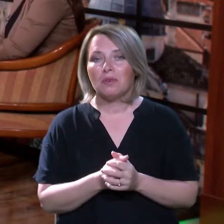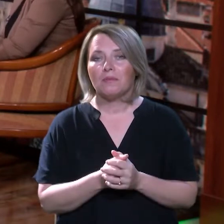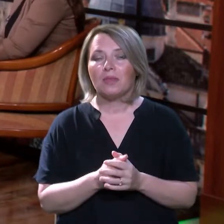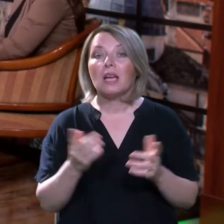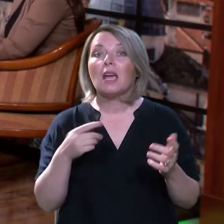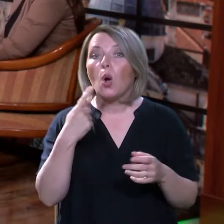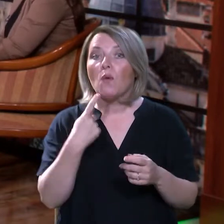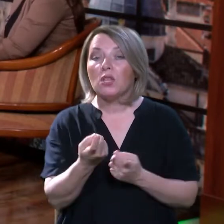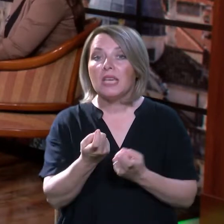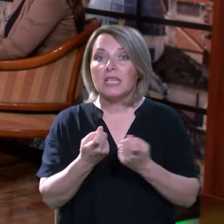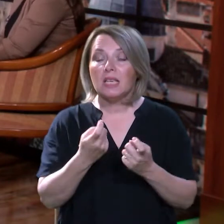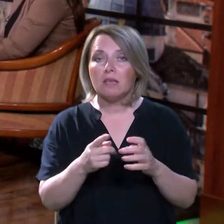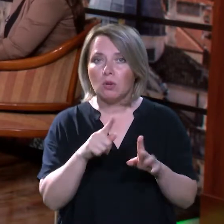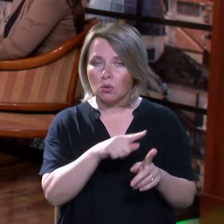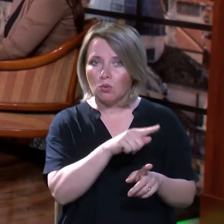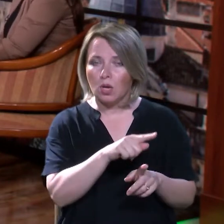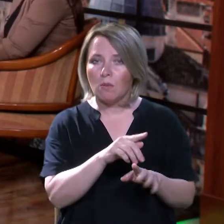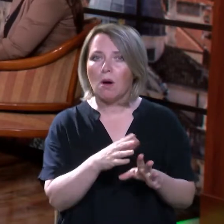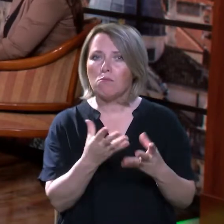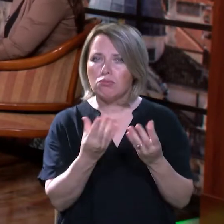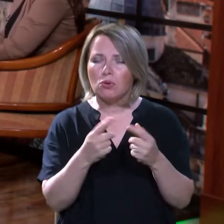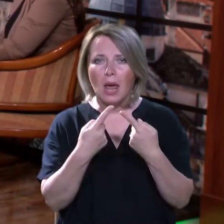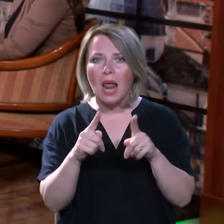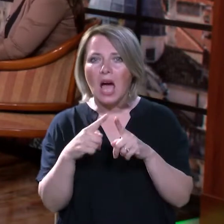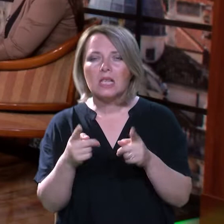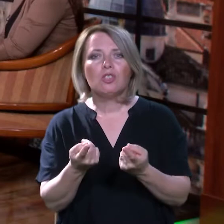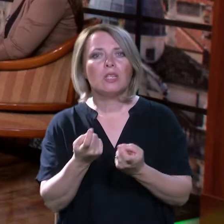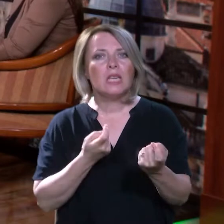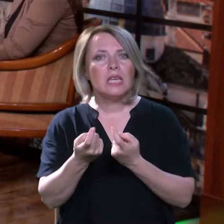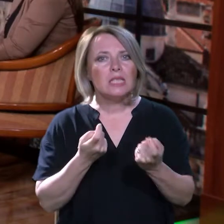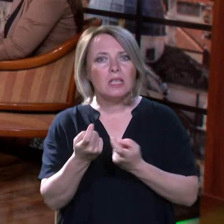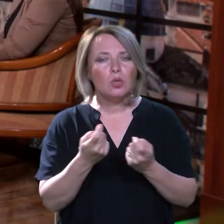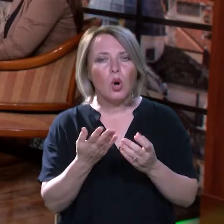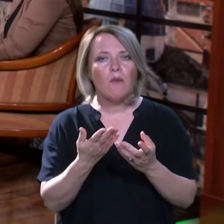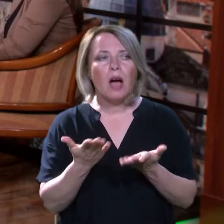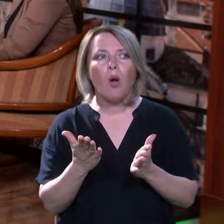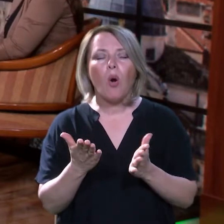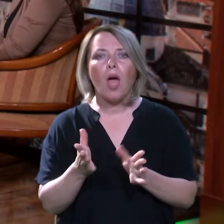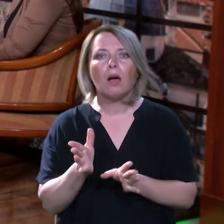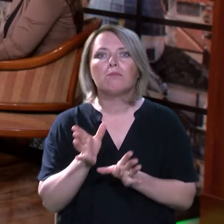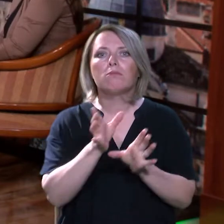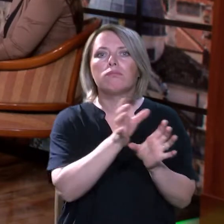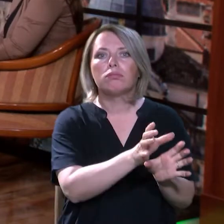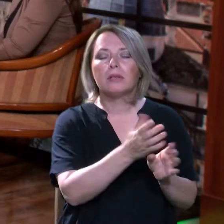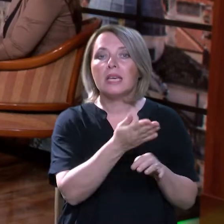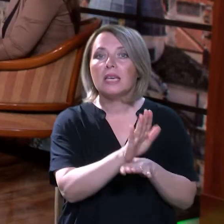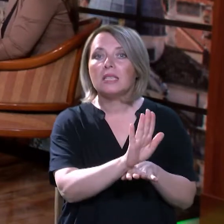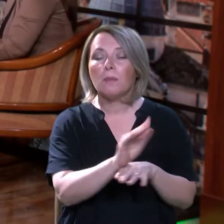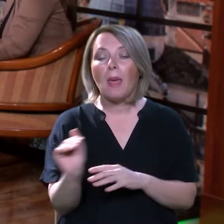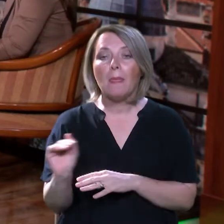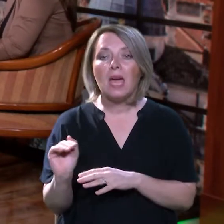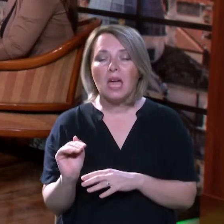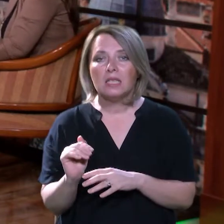Kada govorite o izazovima, sigurno je to bezbroj izazova koja se nekako stavljaju